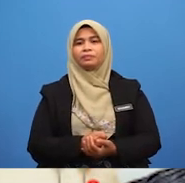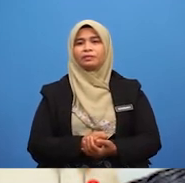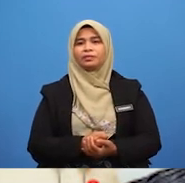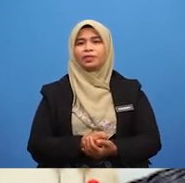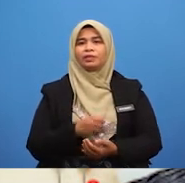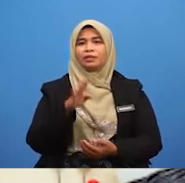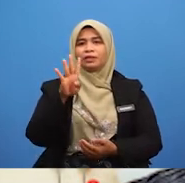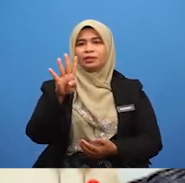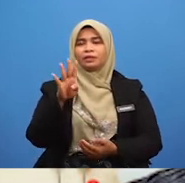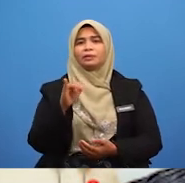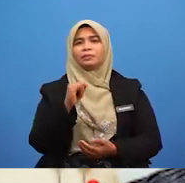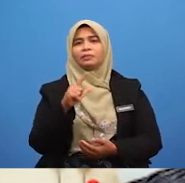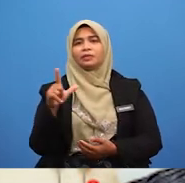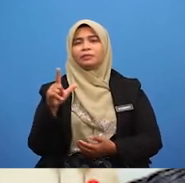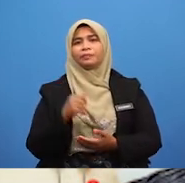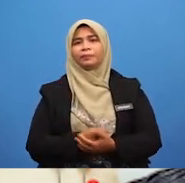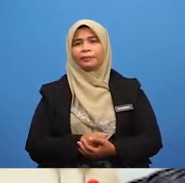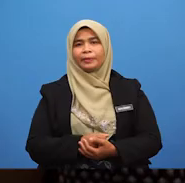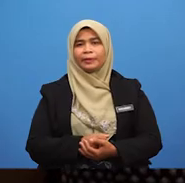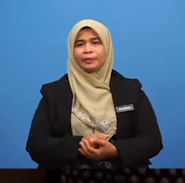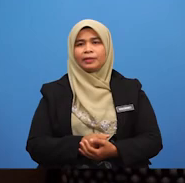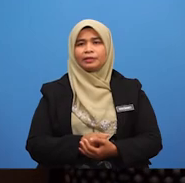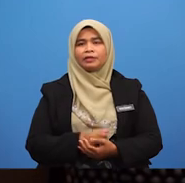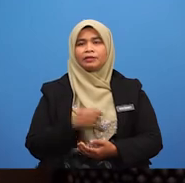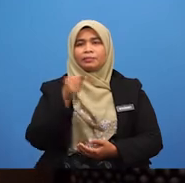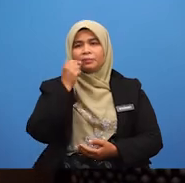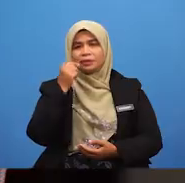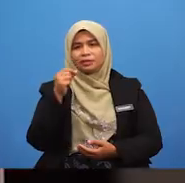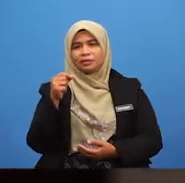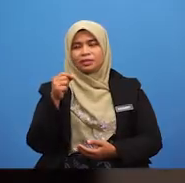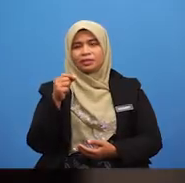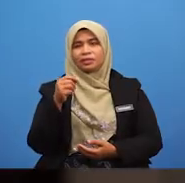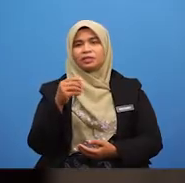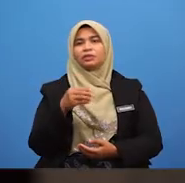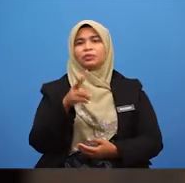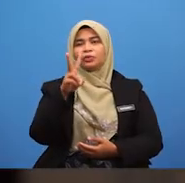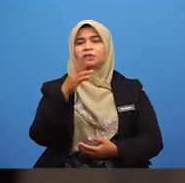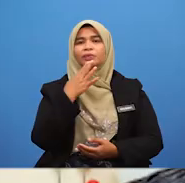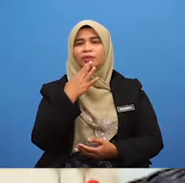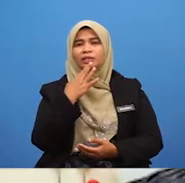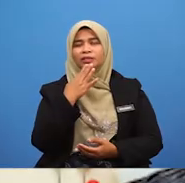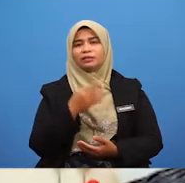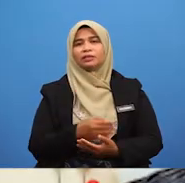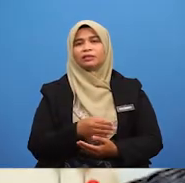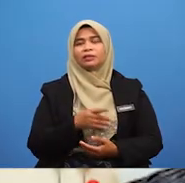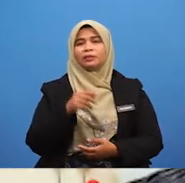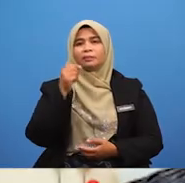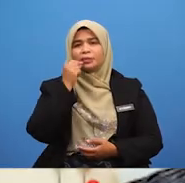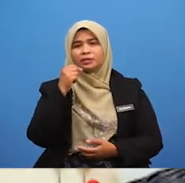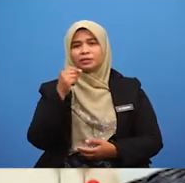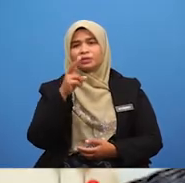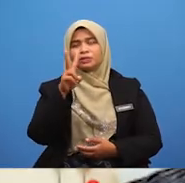Yang keempat pula ialah pensel dui warna. Pensel dua warna